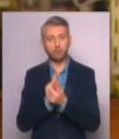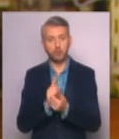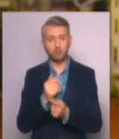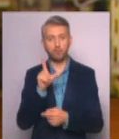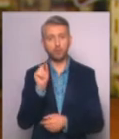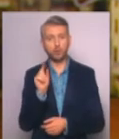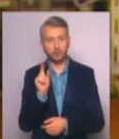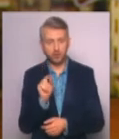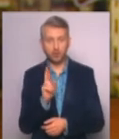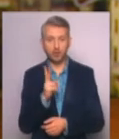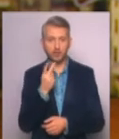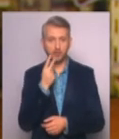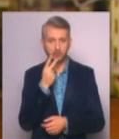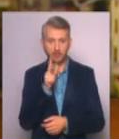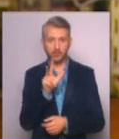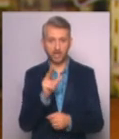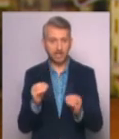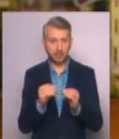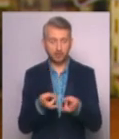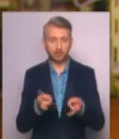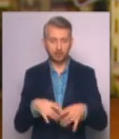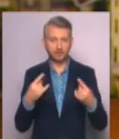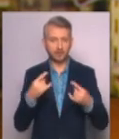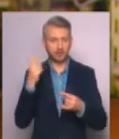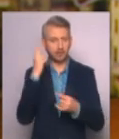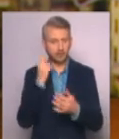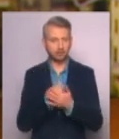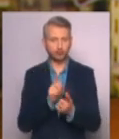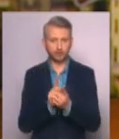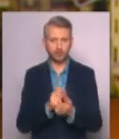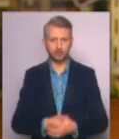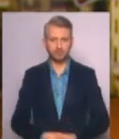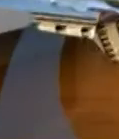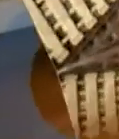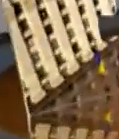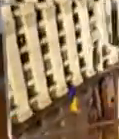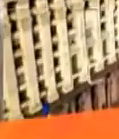вже у понеділок, як завжди, о 15:10. Тож залишайтеся на телеканалі «Київ» і до зустрічі.